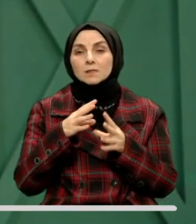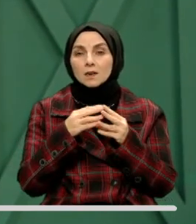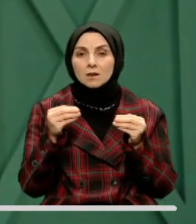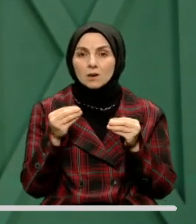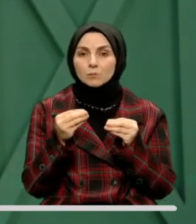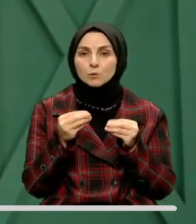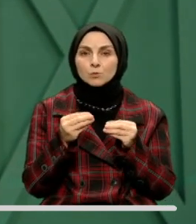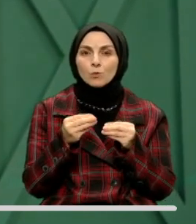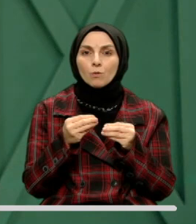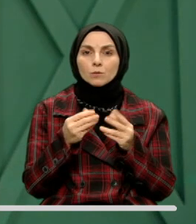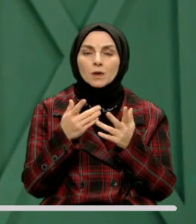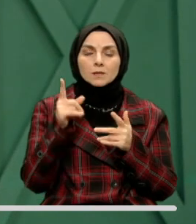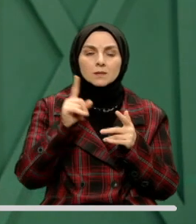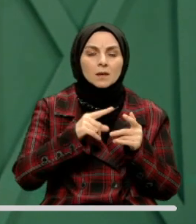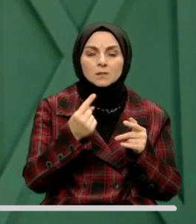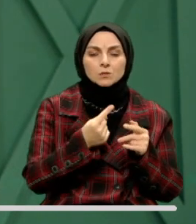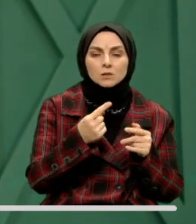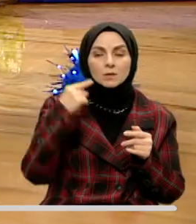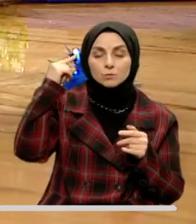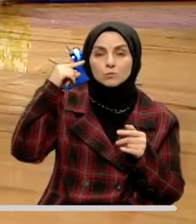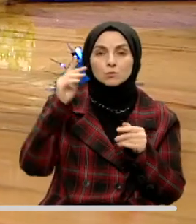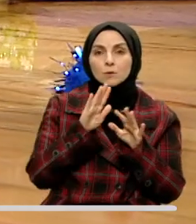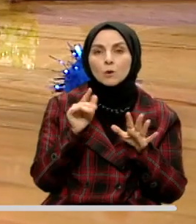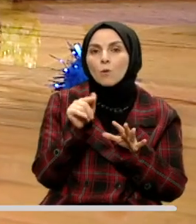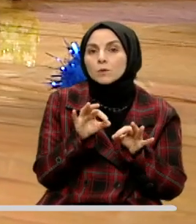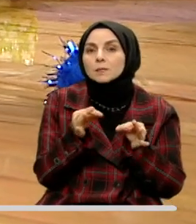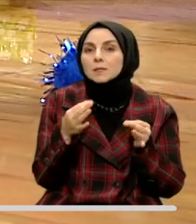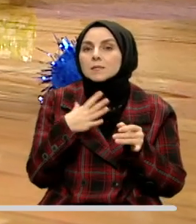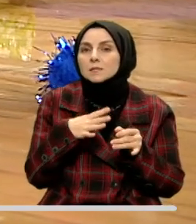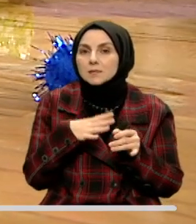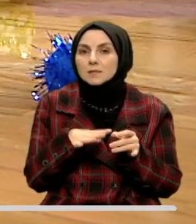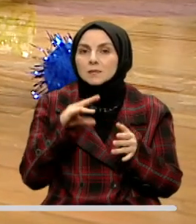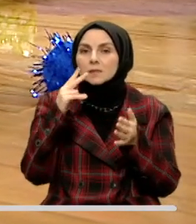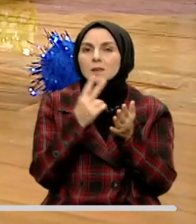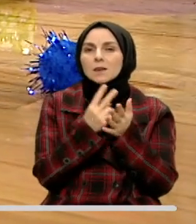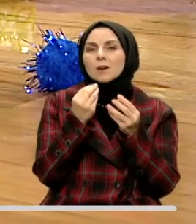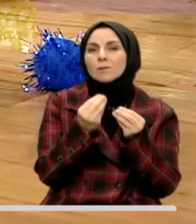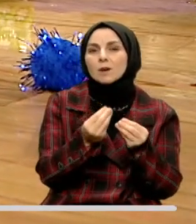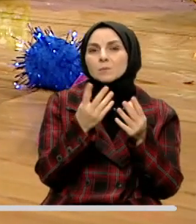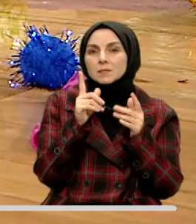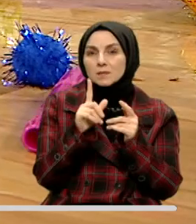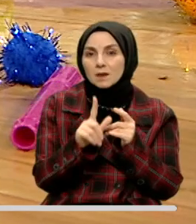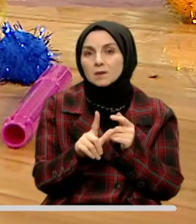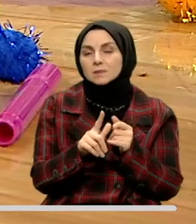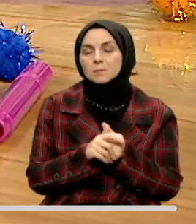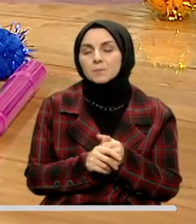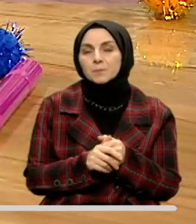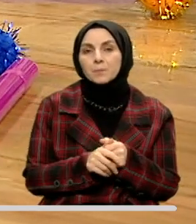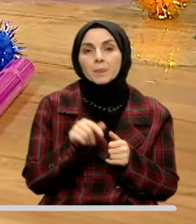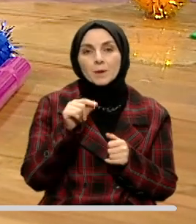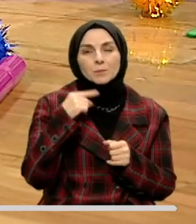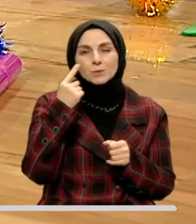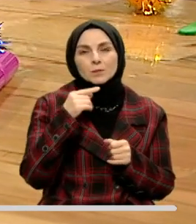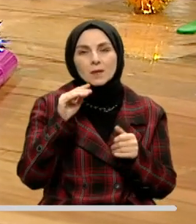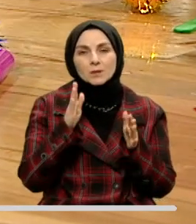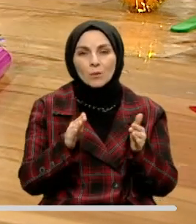atlayıp çocuğa aslında orada ne istediğini, karar yani iradesini geliştirmek için bir karar vermesini